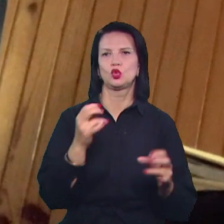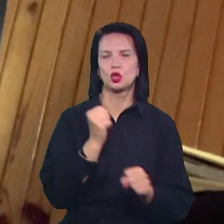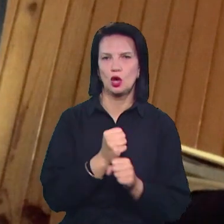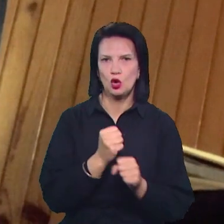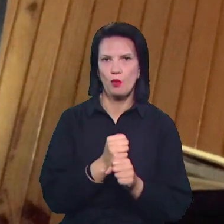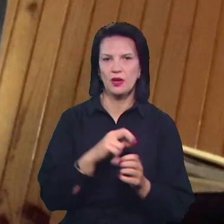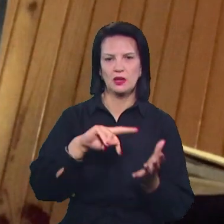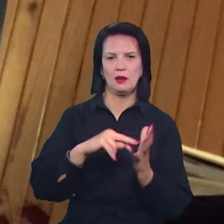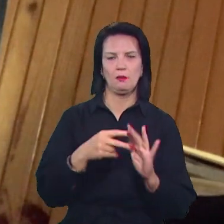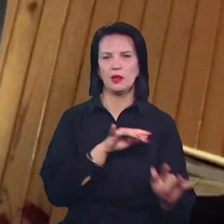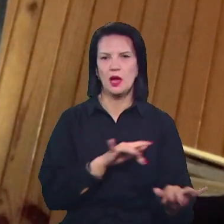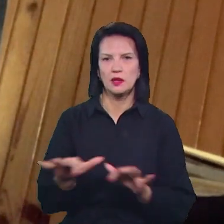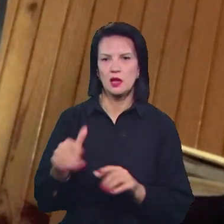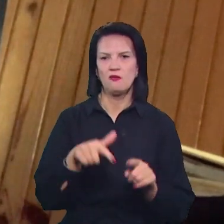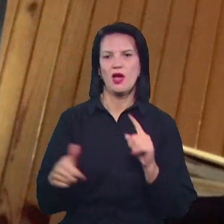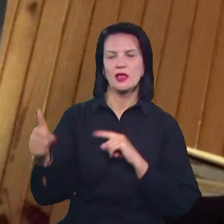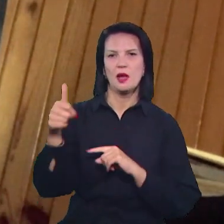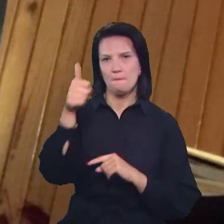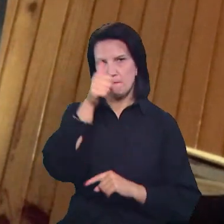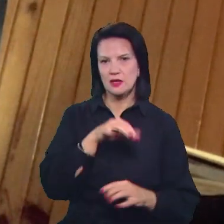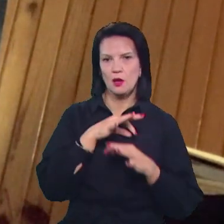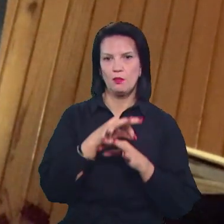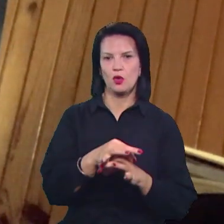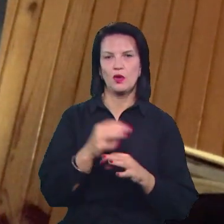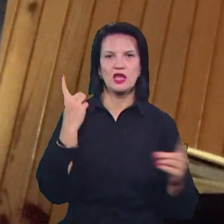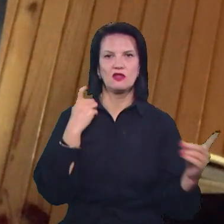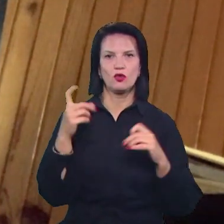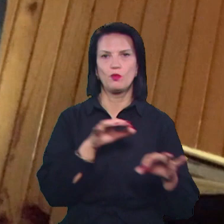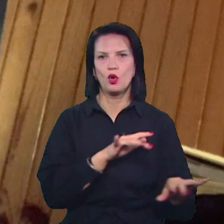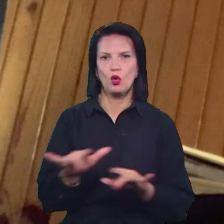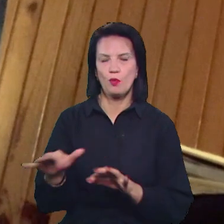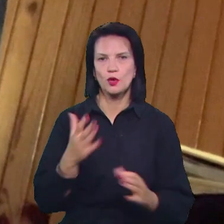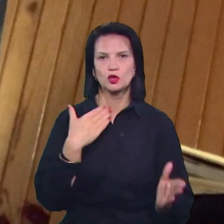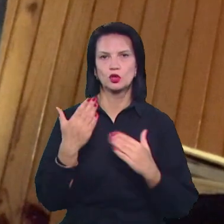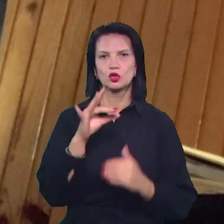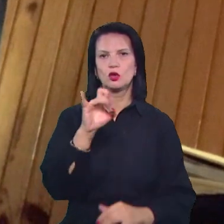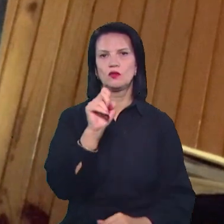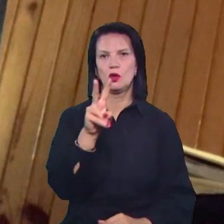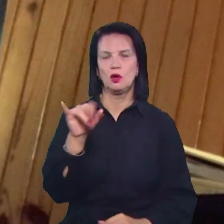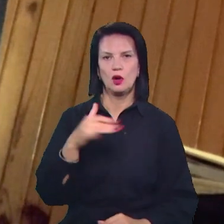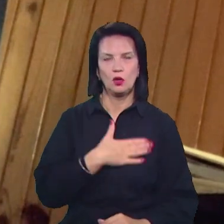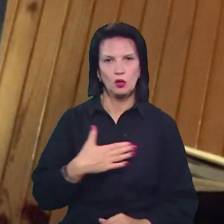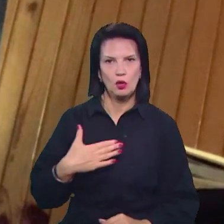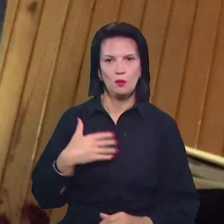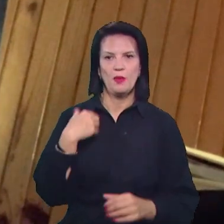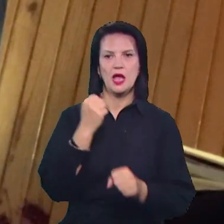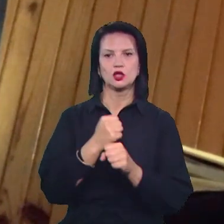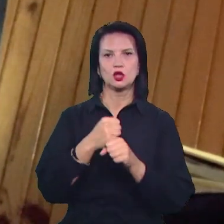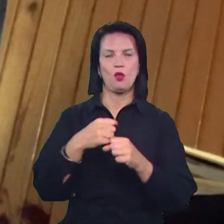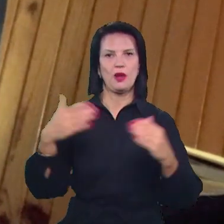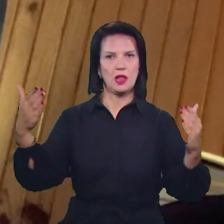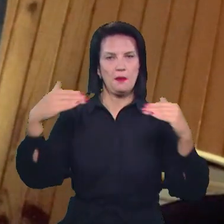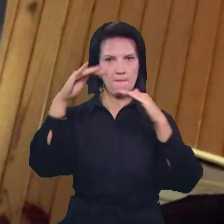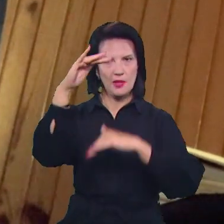ми проводимо інформаційну кампанію стосовно раку молочних залоз, і ми зробили плакати дуже гарні. Ми